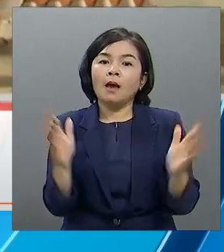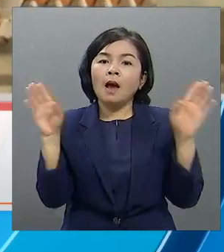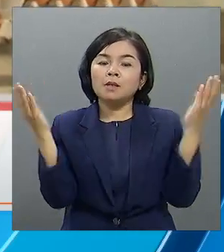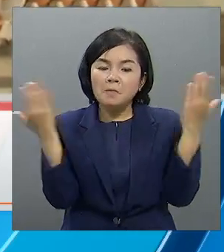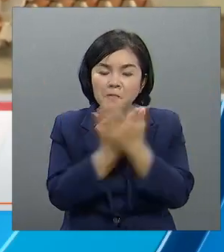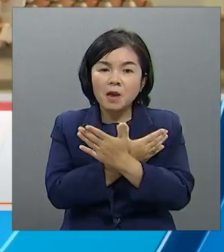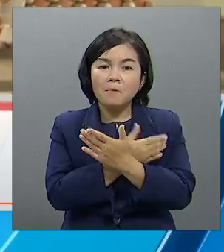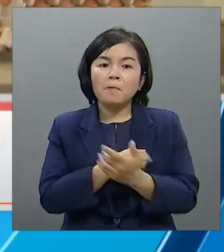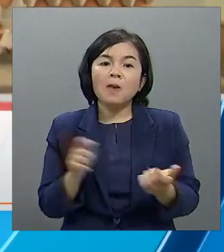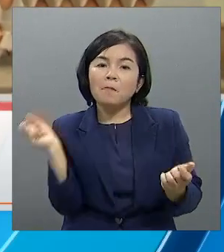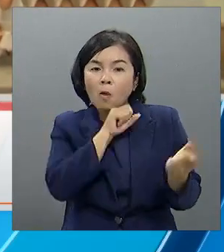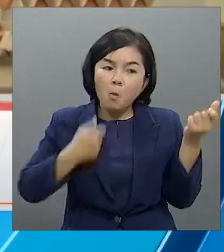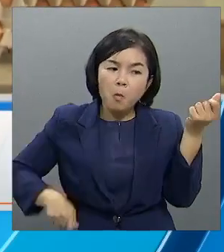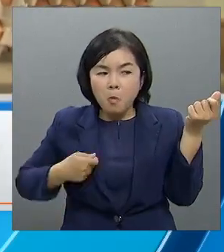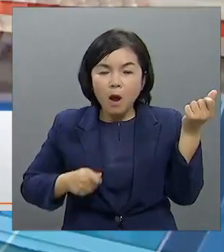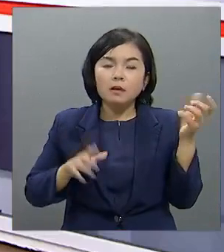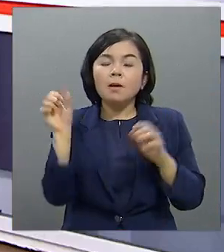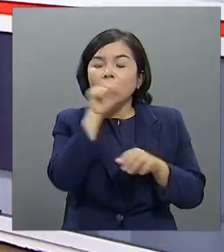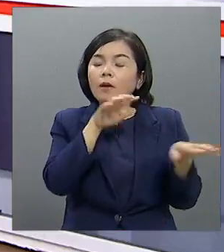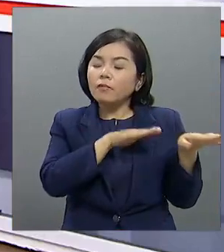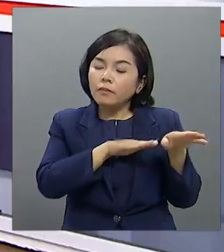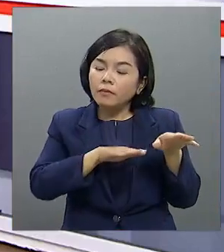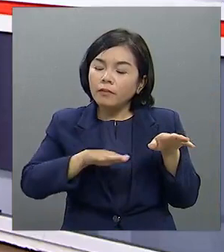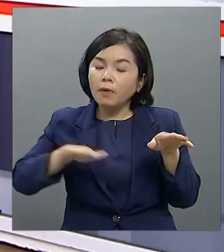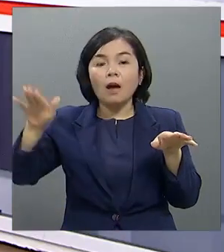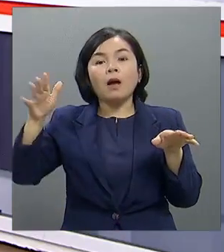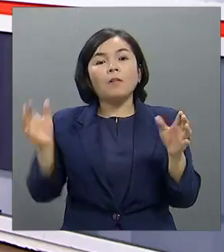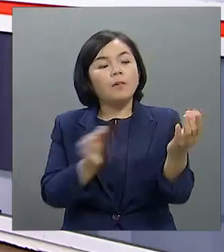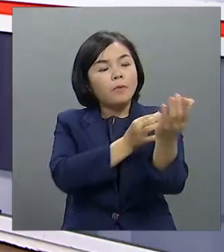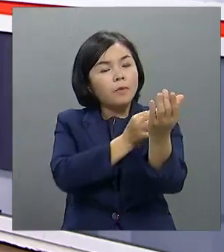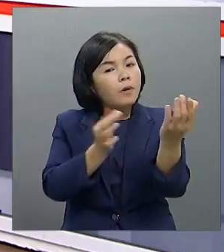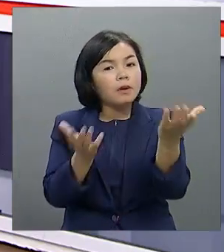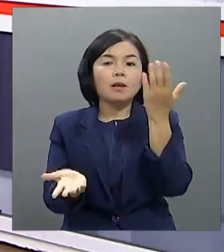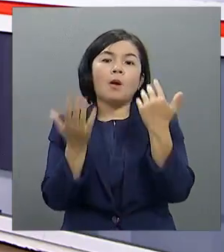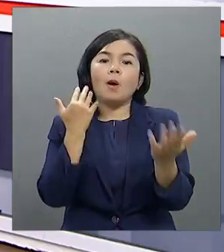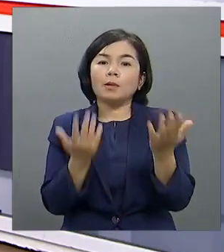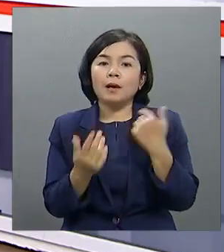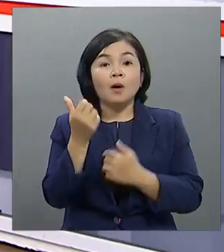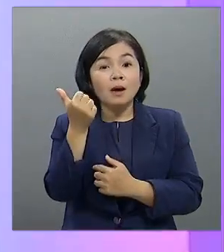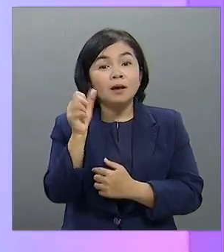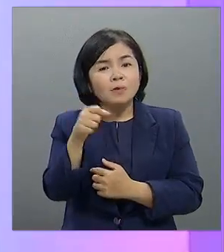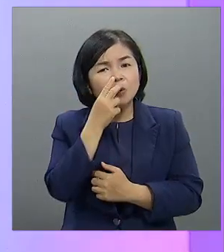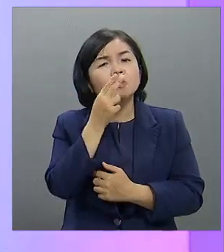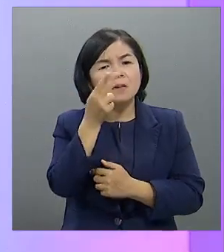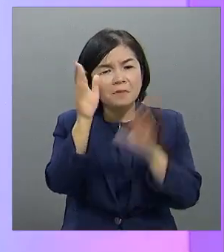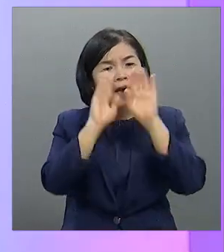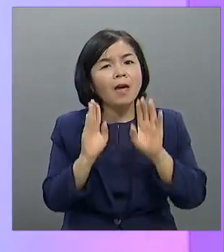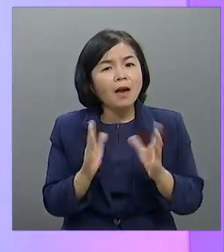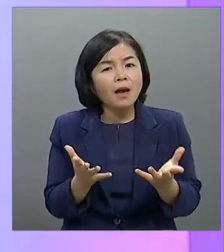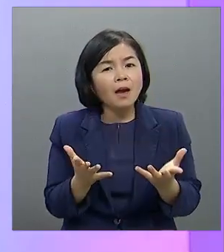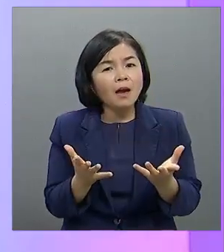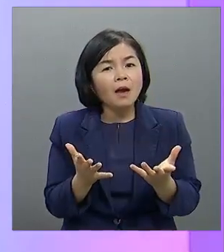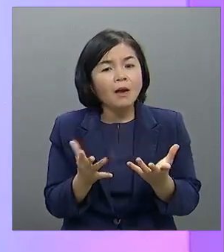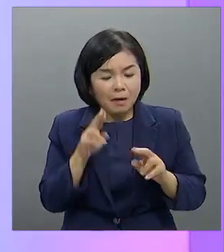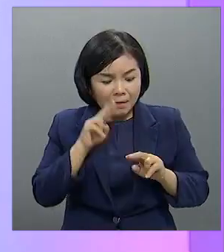heavy metal ดู กลุ่มที่3เปิดวันใหม่วาไรตี้ให้ดูลูกช้างดูซิจะเป็นยังไงปรากฏว่าไม่ออกไข่เลย